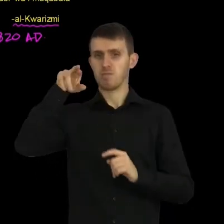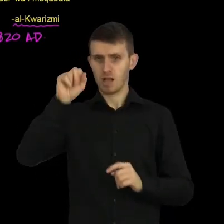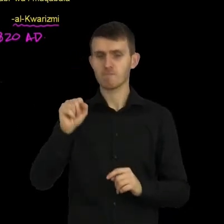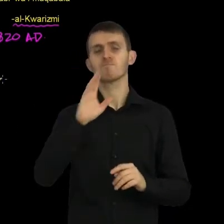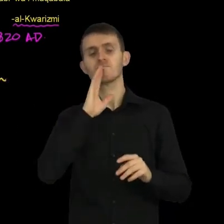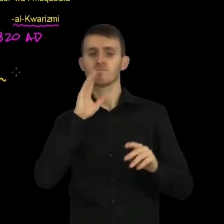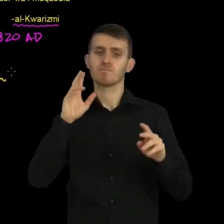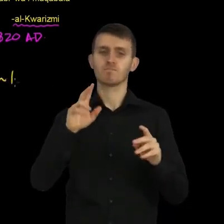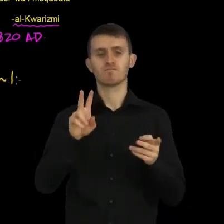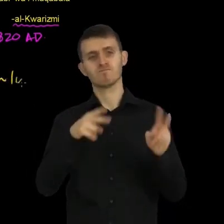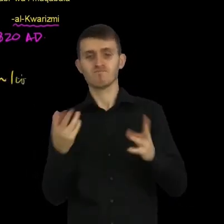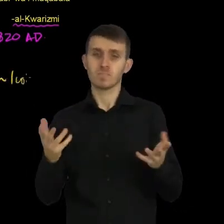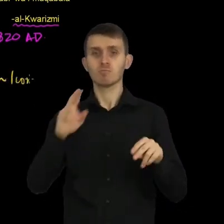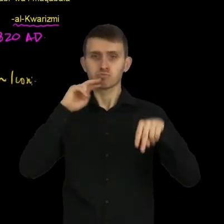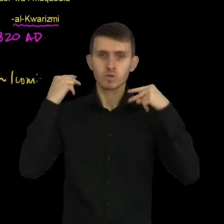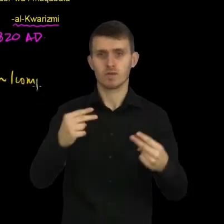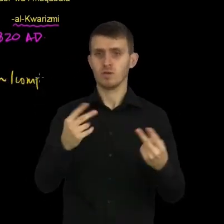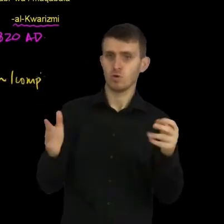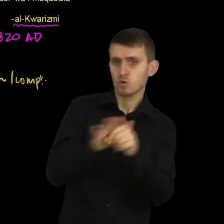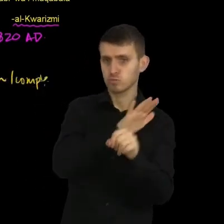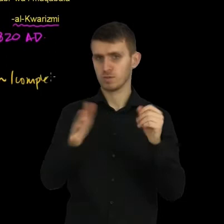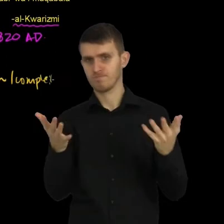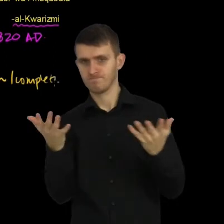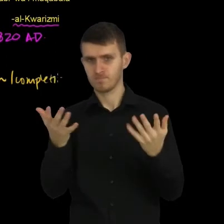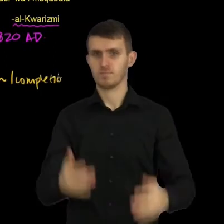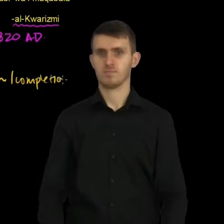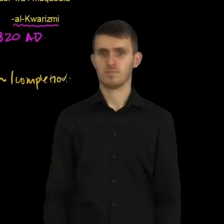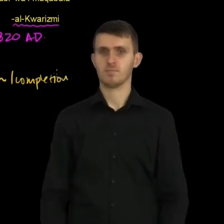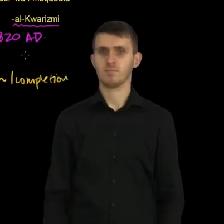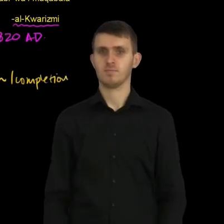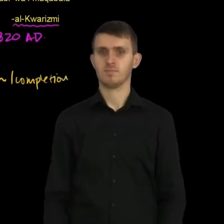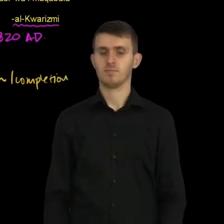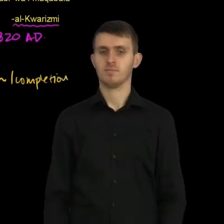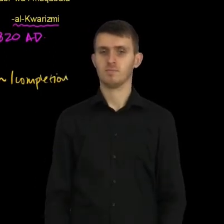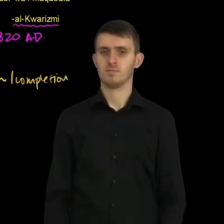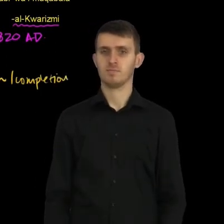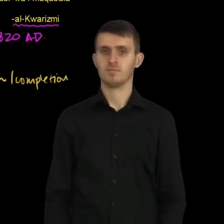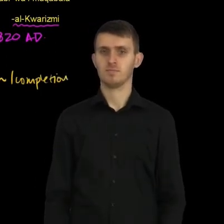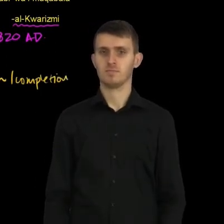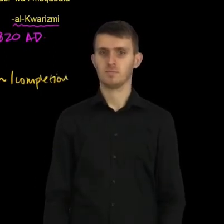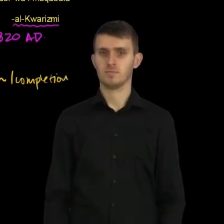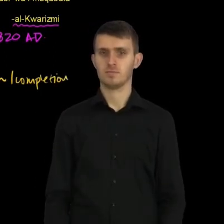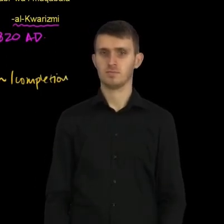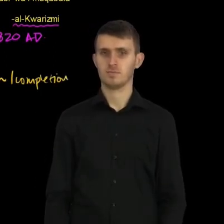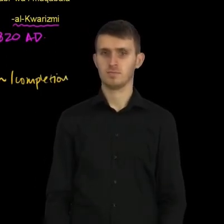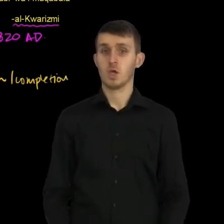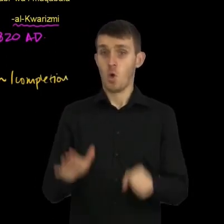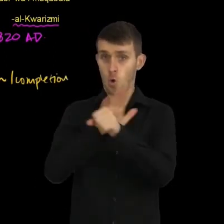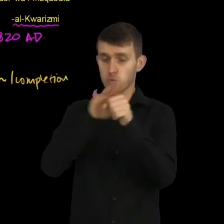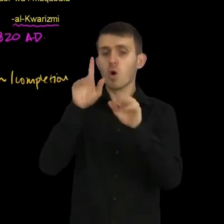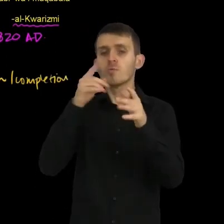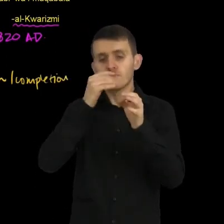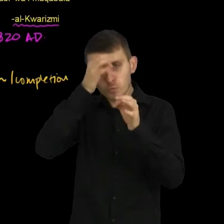algebra oznacza przywracanie przywracanie albo uzupełnianie